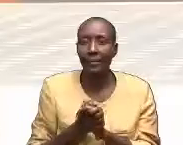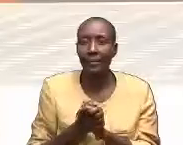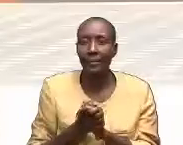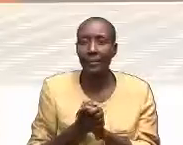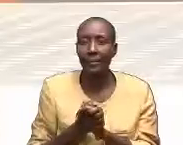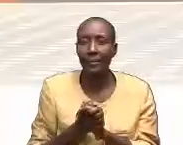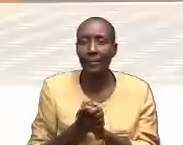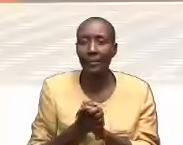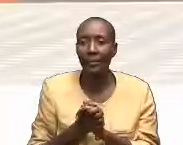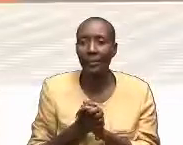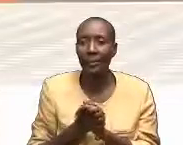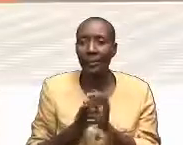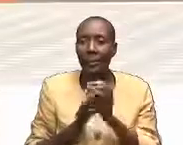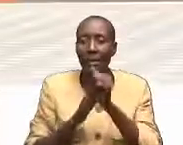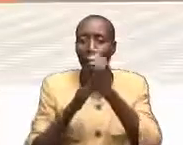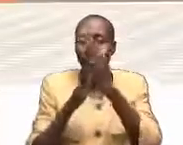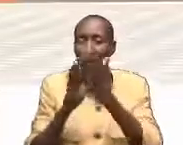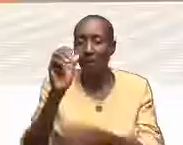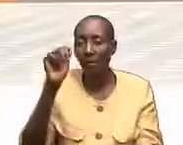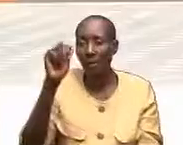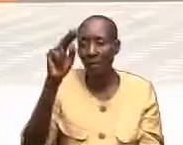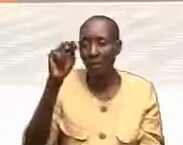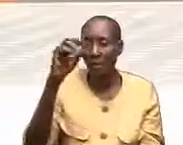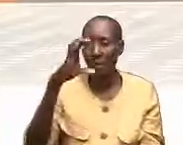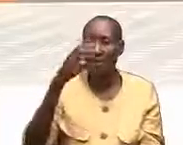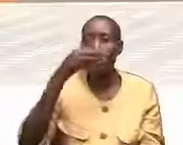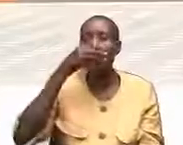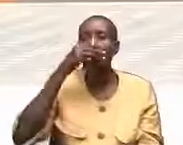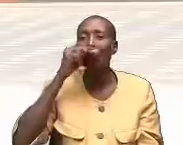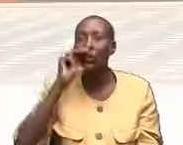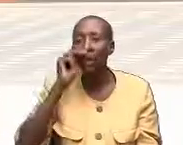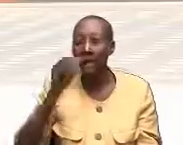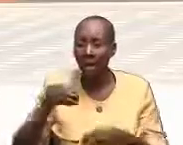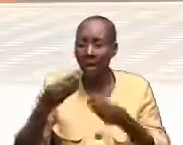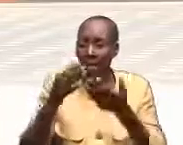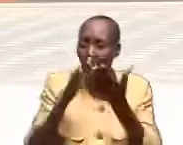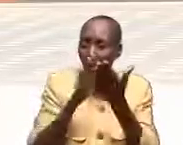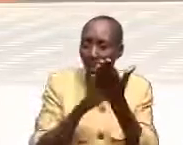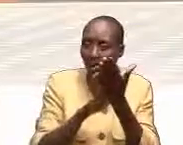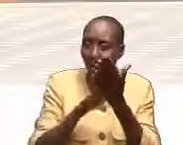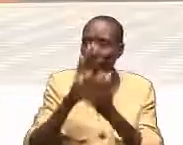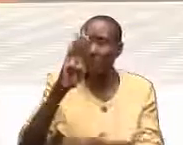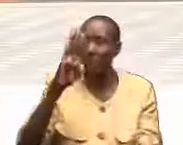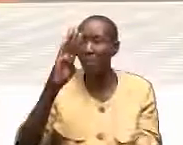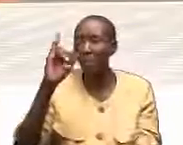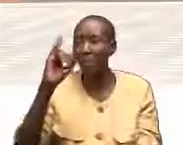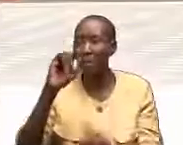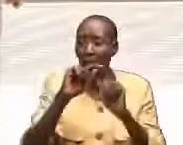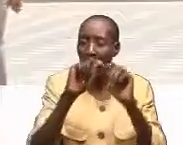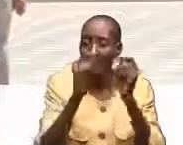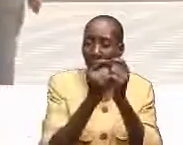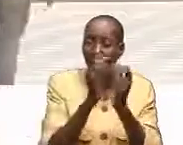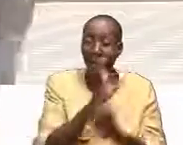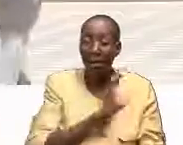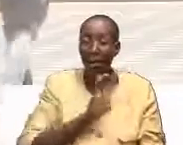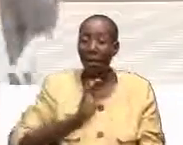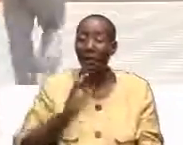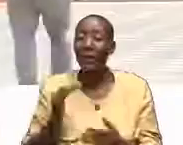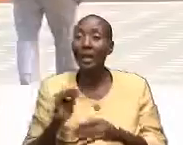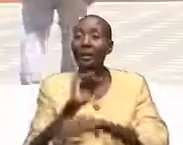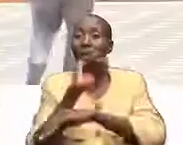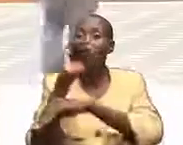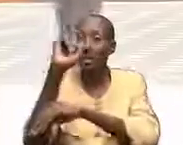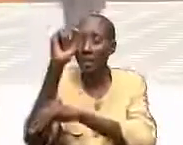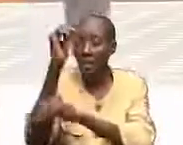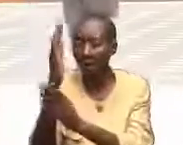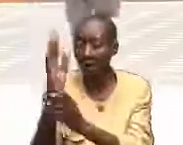Huku kiongozi wa ANC Musalia Mudavadi akiwasilisha mapendekezo yake kwa jopo kazi la BBI, jopo kazi hilo limewarai wa Kenya wote kuwasilisha